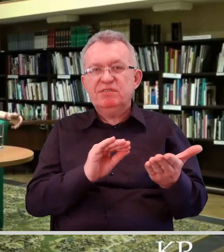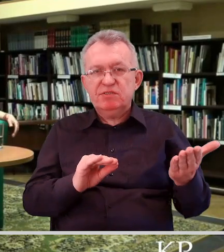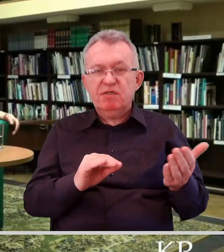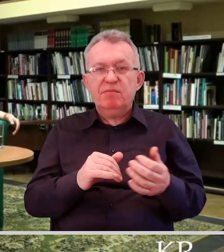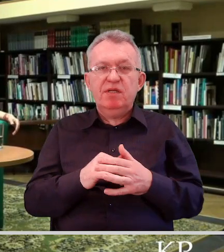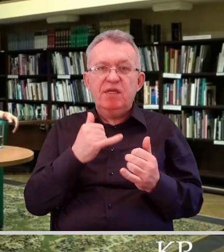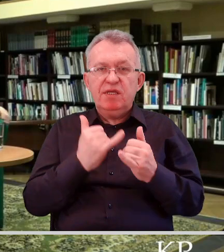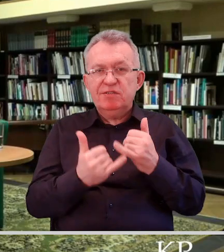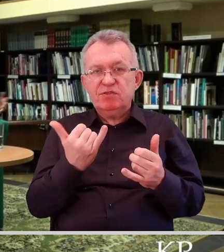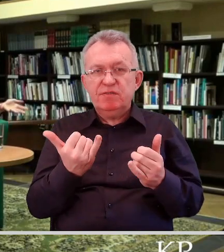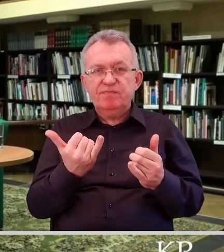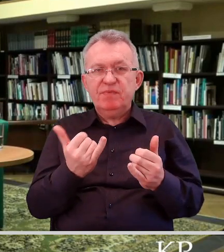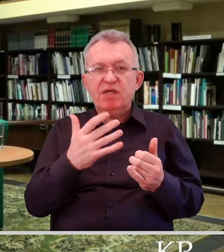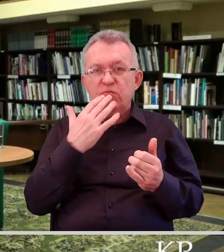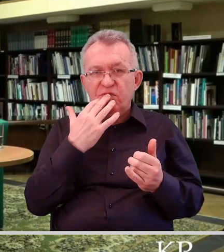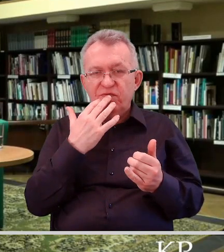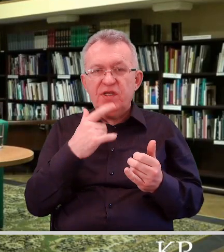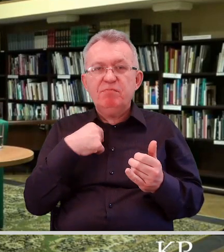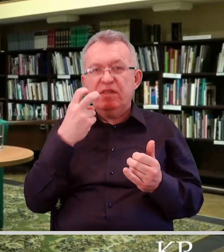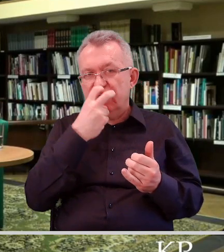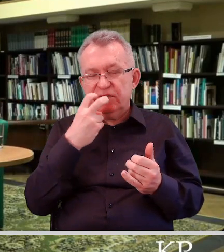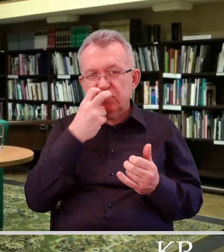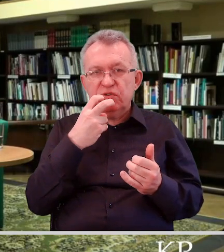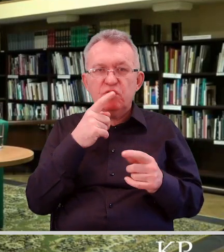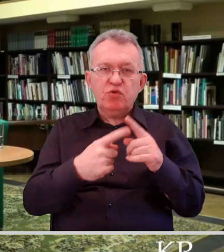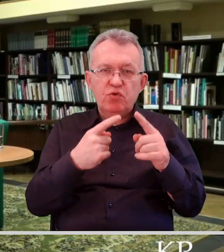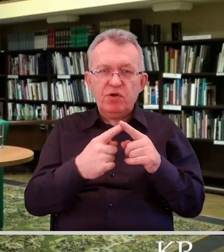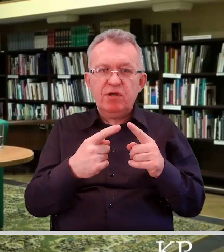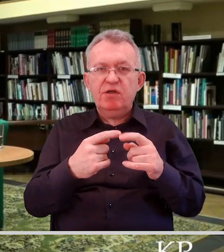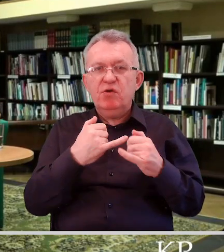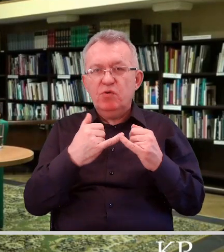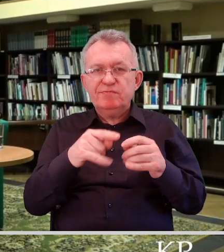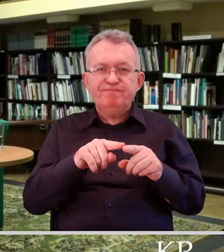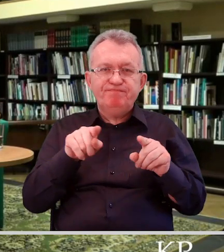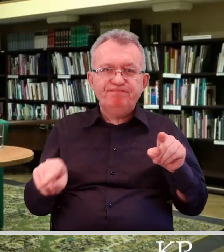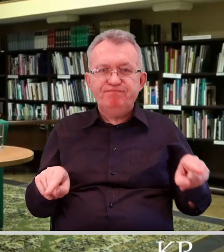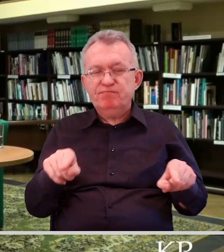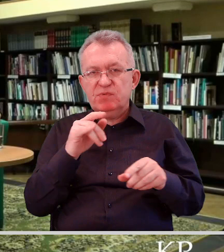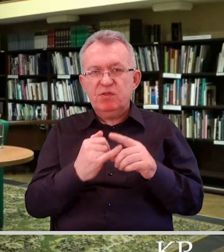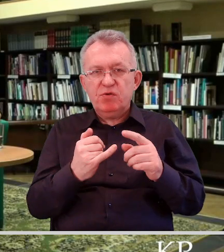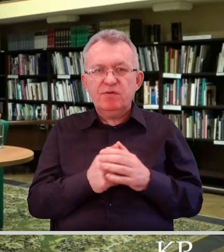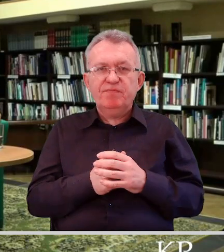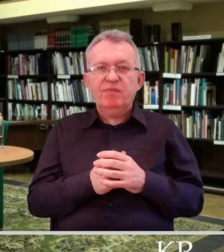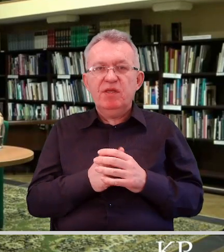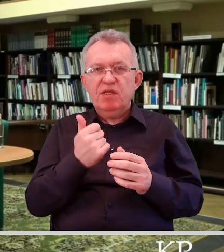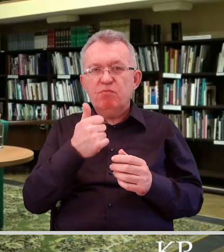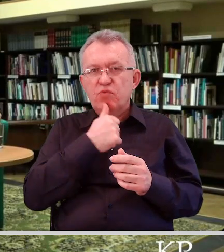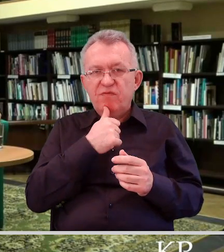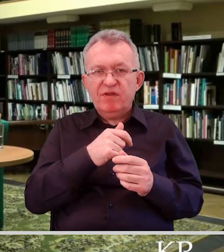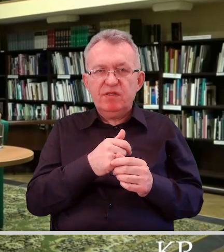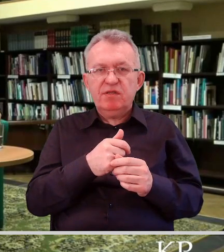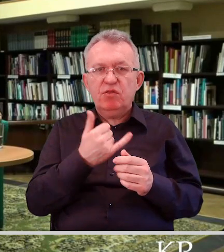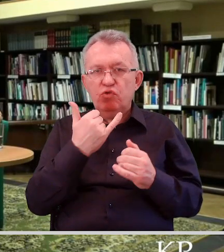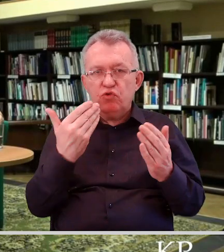Natomiast tak jak mówię, mnie interesuje właśnie trochę takie stanie na różnych rozdrożach i próbowanie